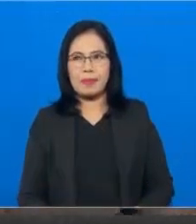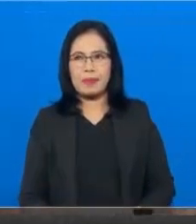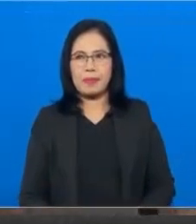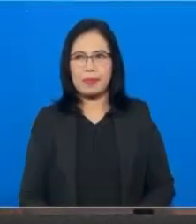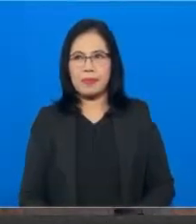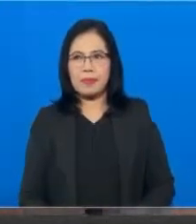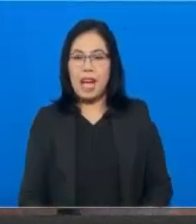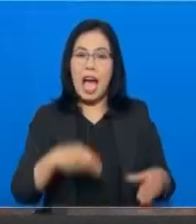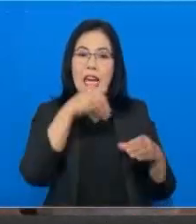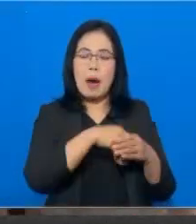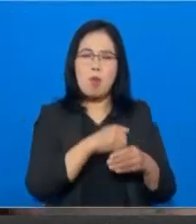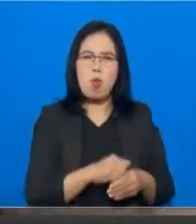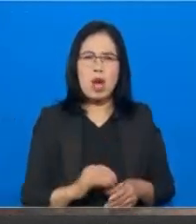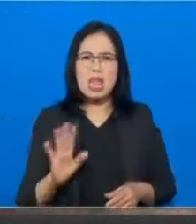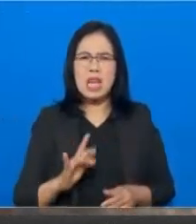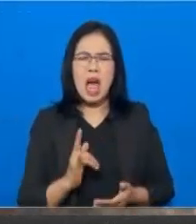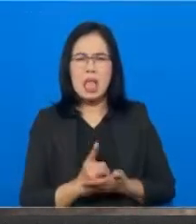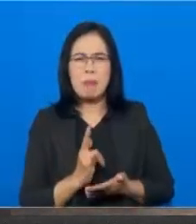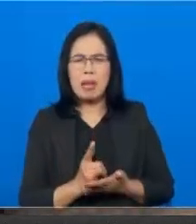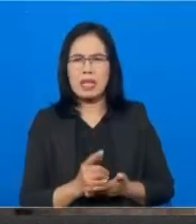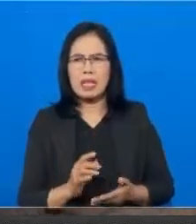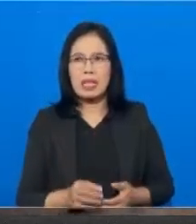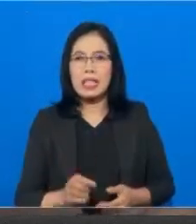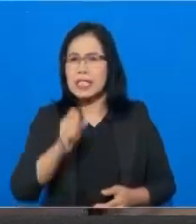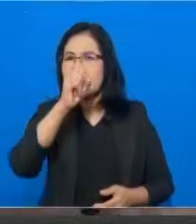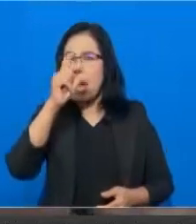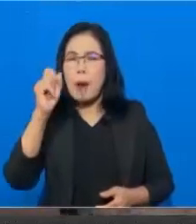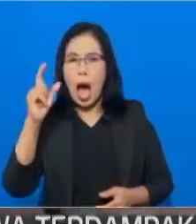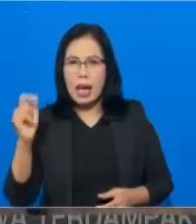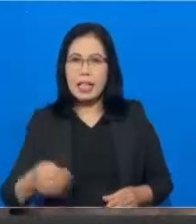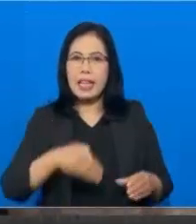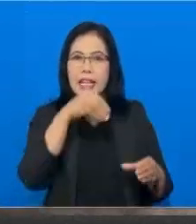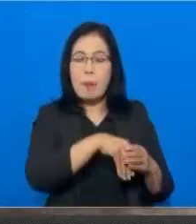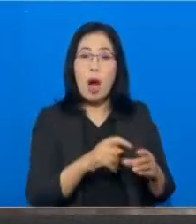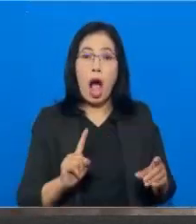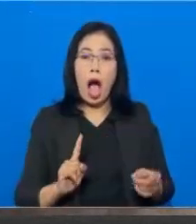Rupiah, Bu. Nabungnya itu nggak pasti, tapi tiap hari bisa menabung. Kalau rame ya